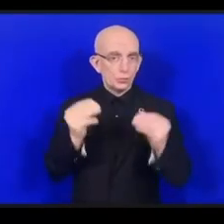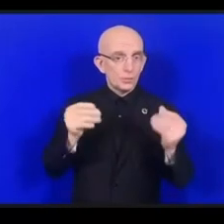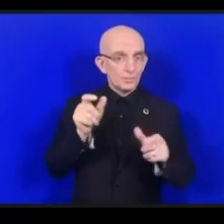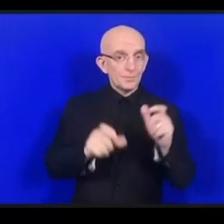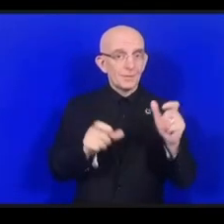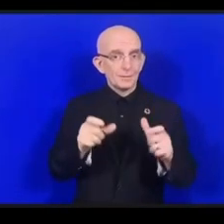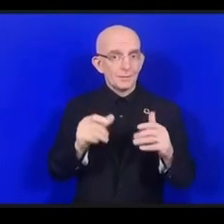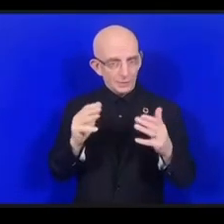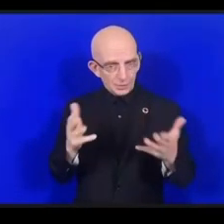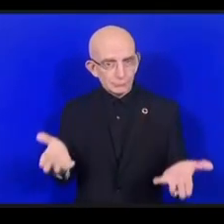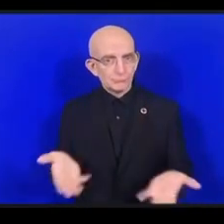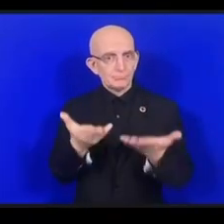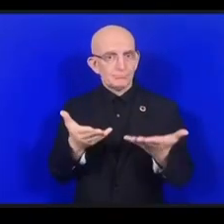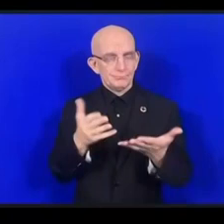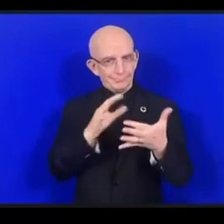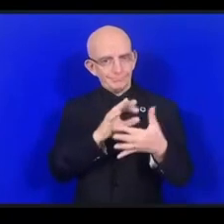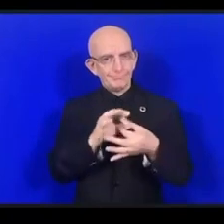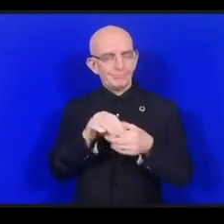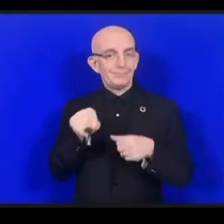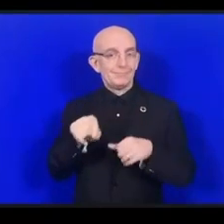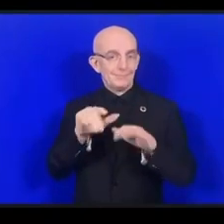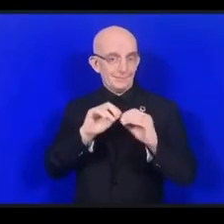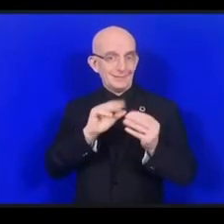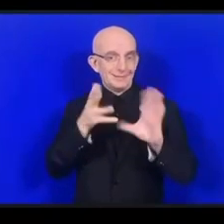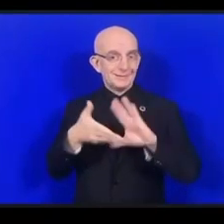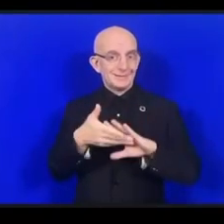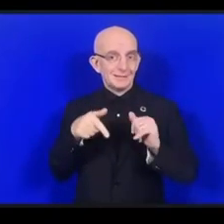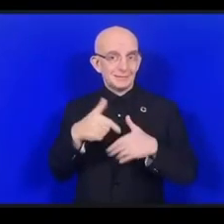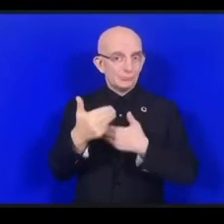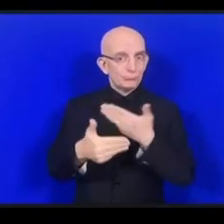动员更多的人，支持更多的年轻人